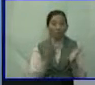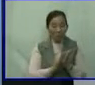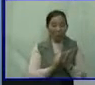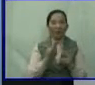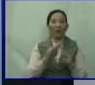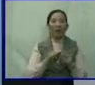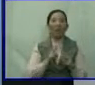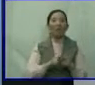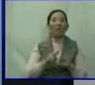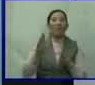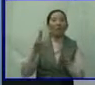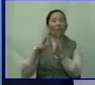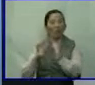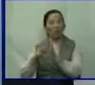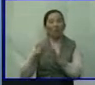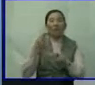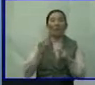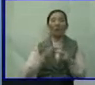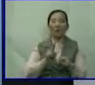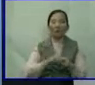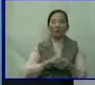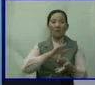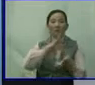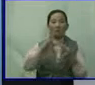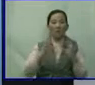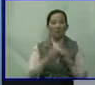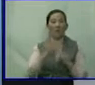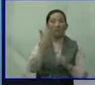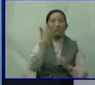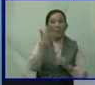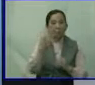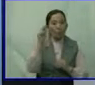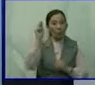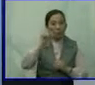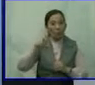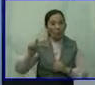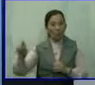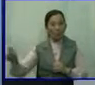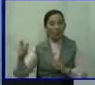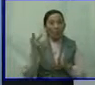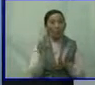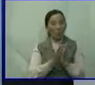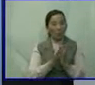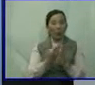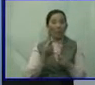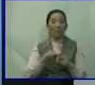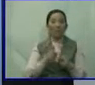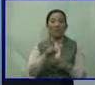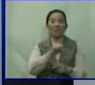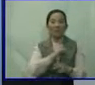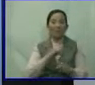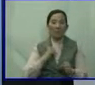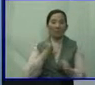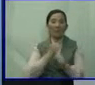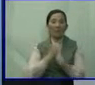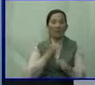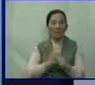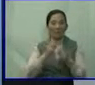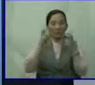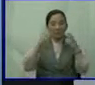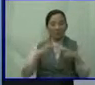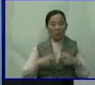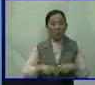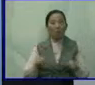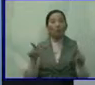тройку 5 учеников. Составьте диаграмму результатов контрольной работы. Что